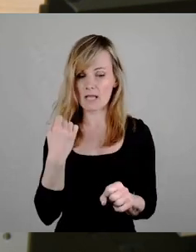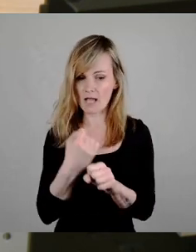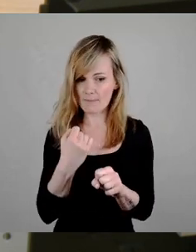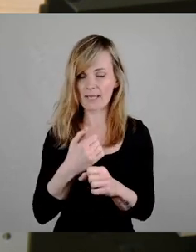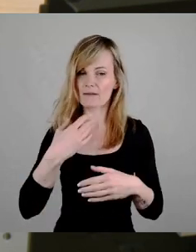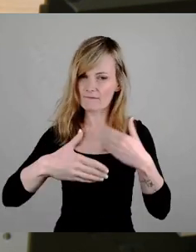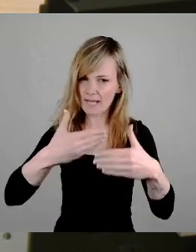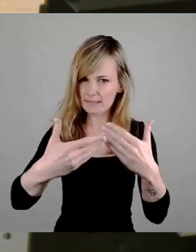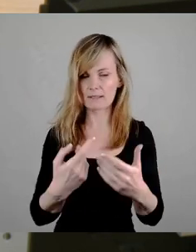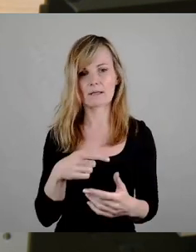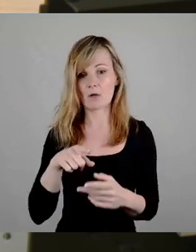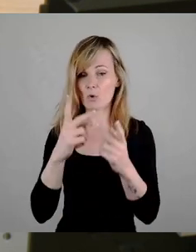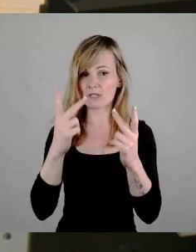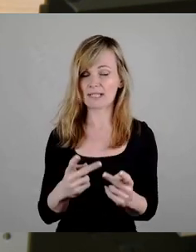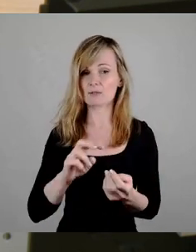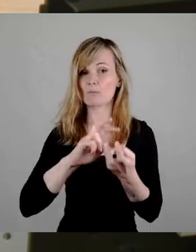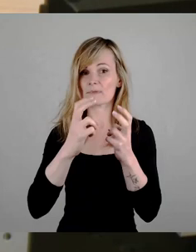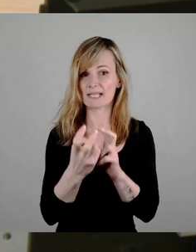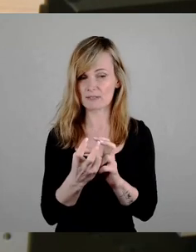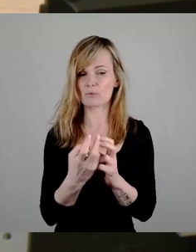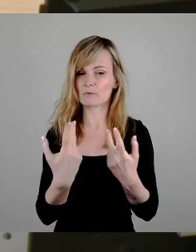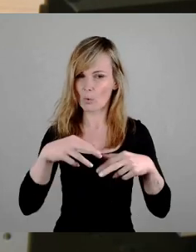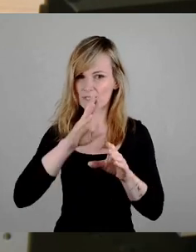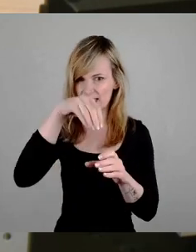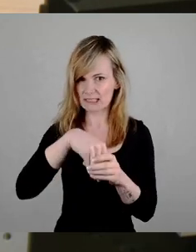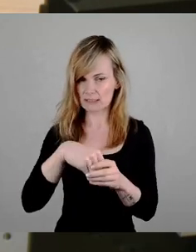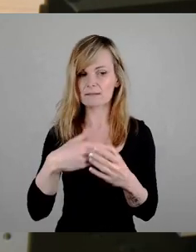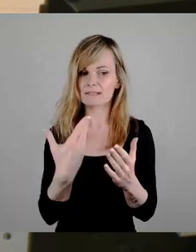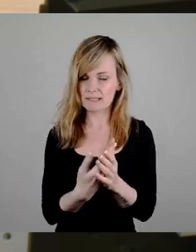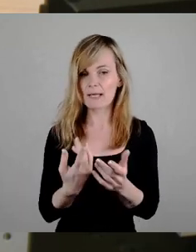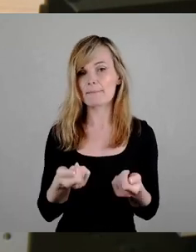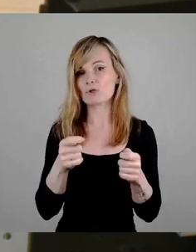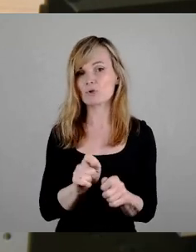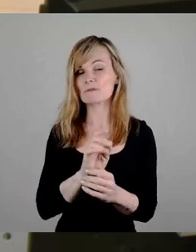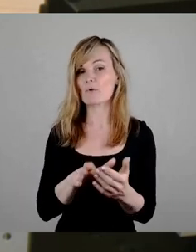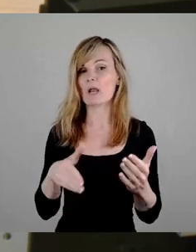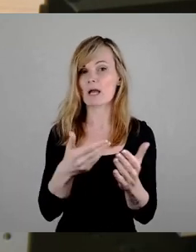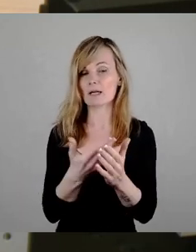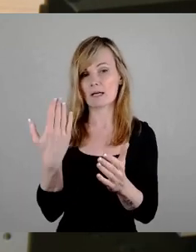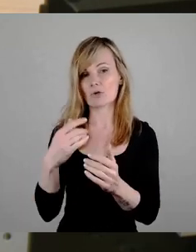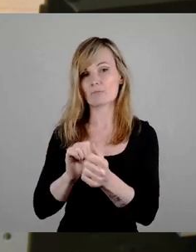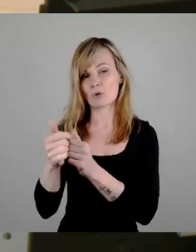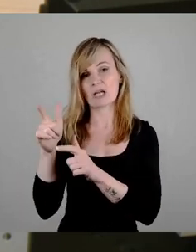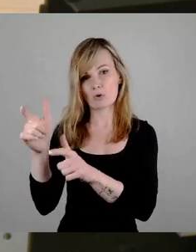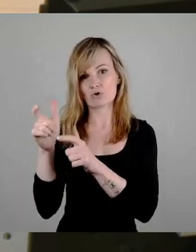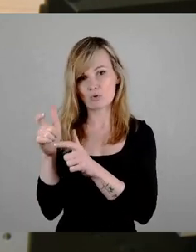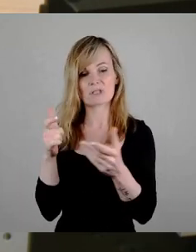des Konzeptes berücksichtigt werden, wurde der Beschlussvorschlag im Sportausschuss entsprechend ergänzt.